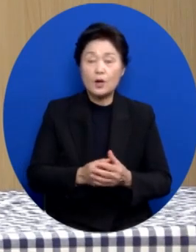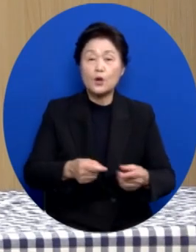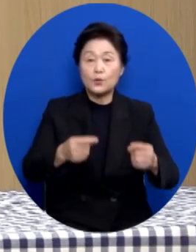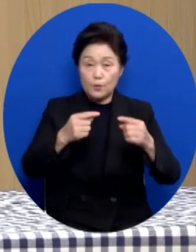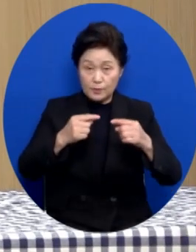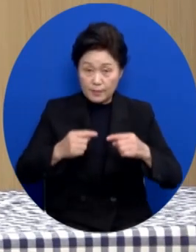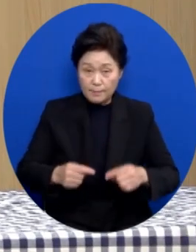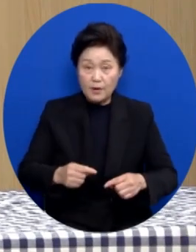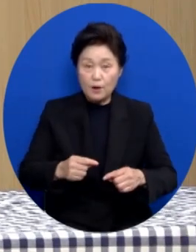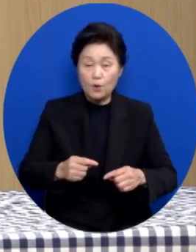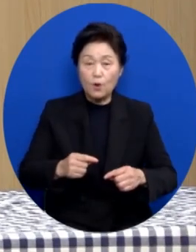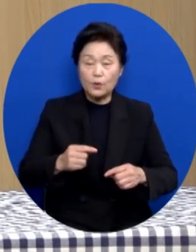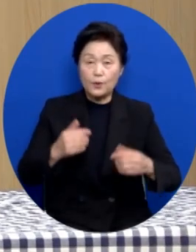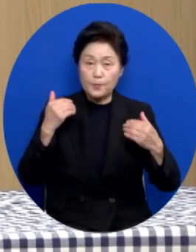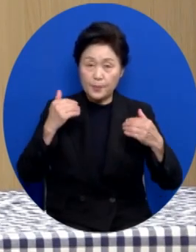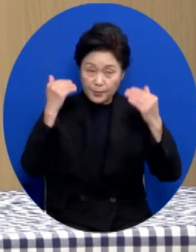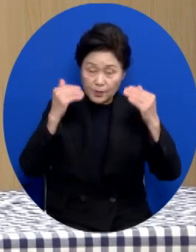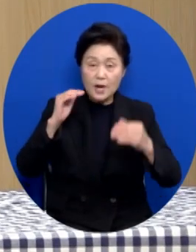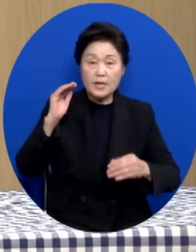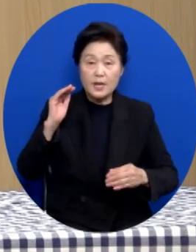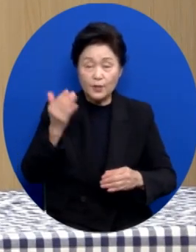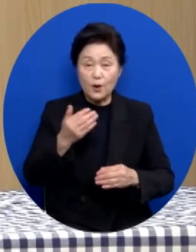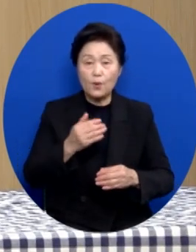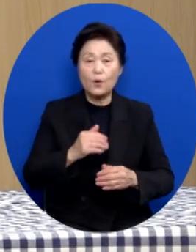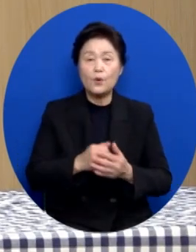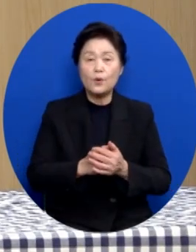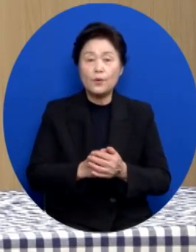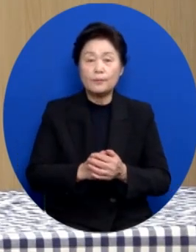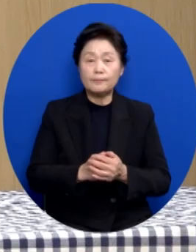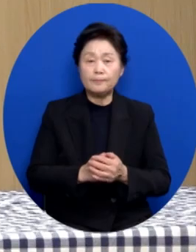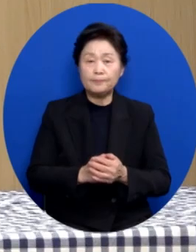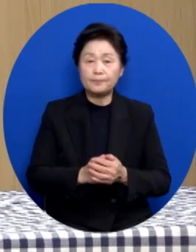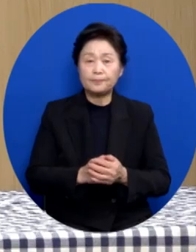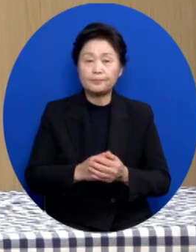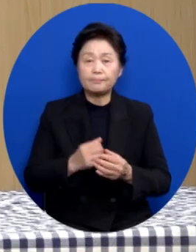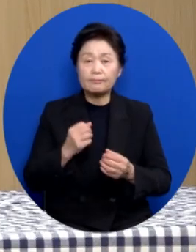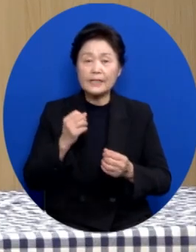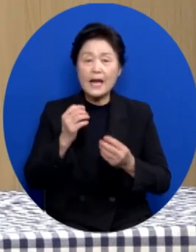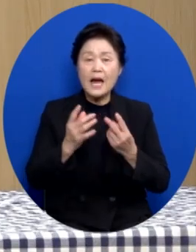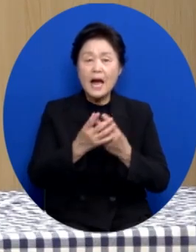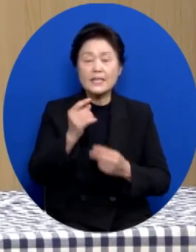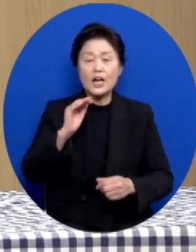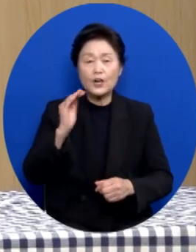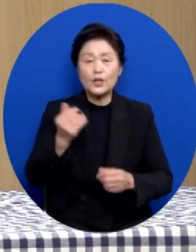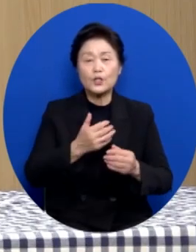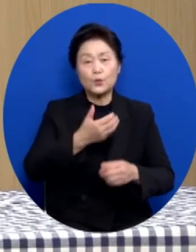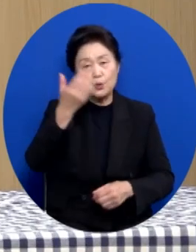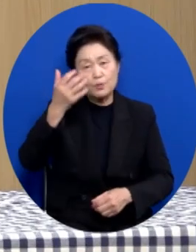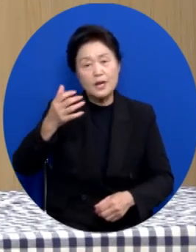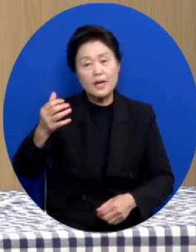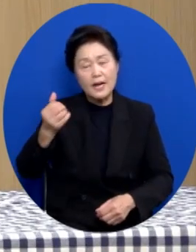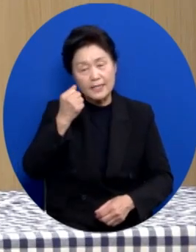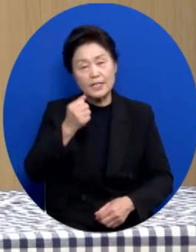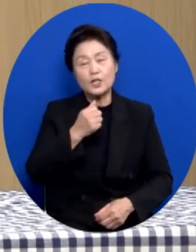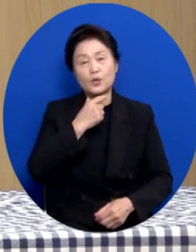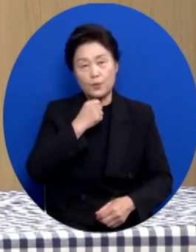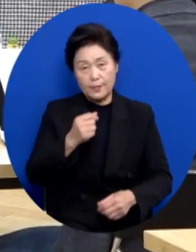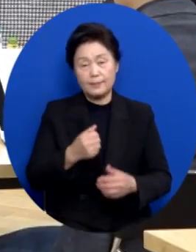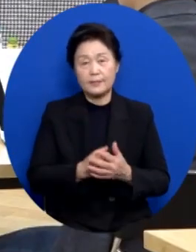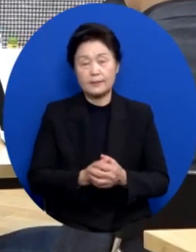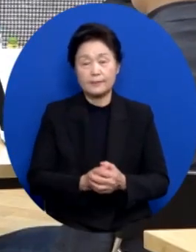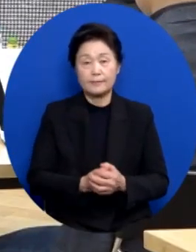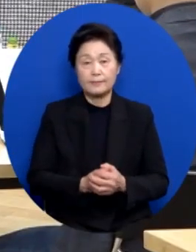동참하고 또 성숙하게 되고 또 하나의 꿈을 갖게 되는 그런 신비를 많이 누리게 되는 것